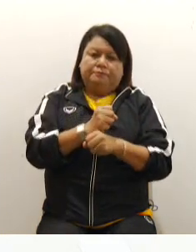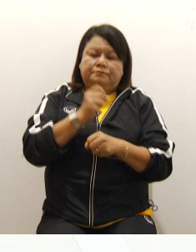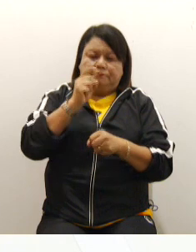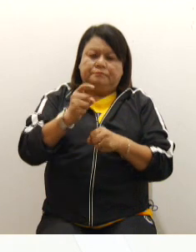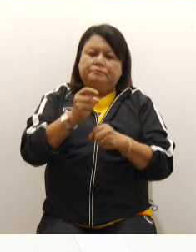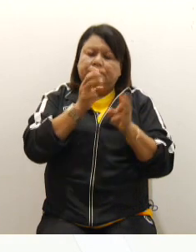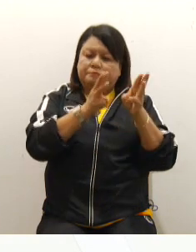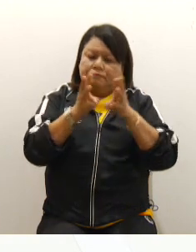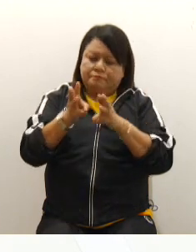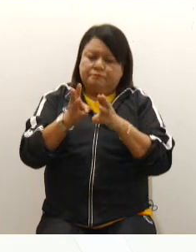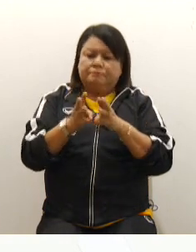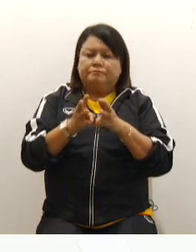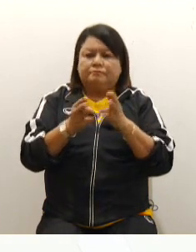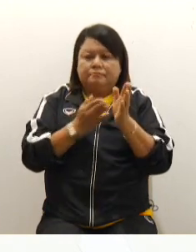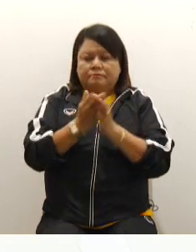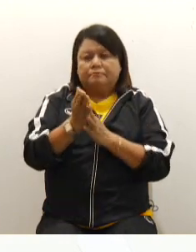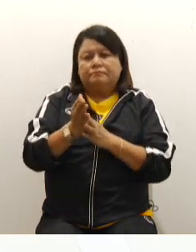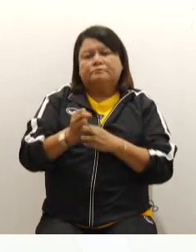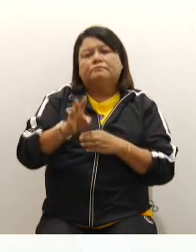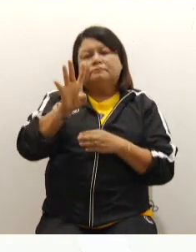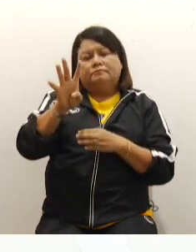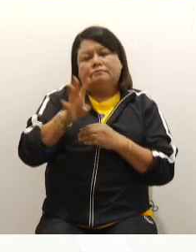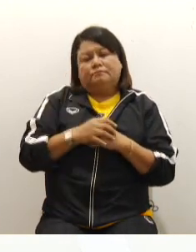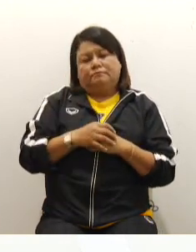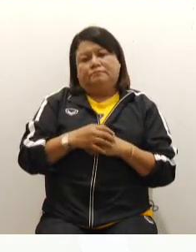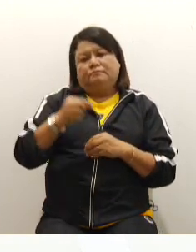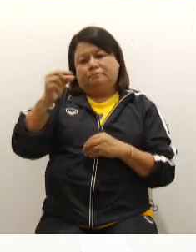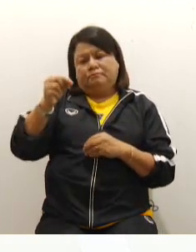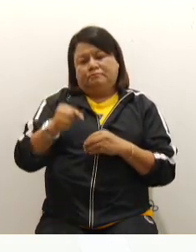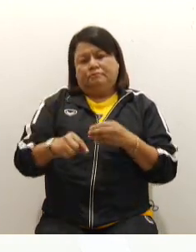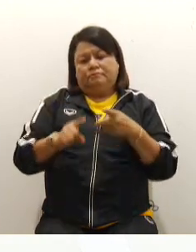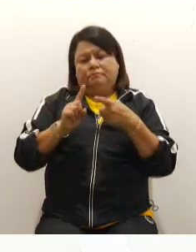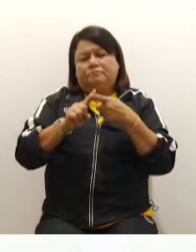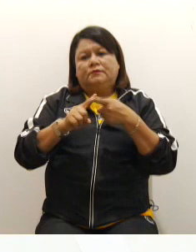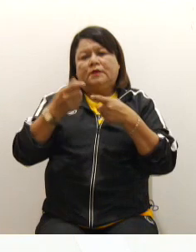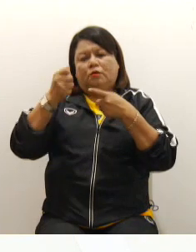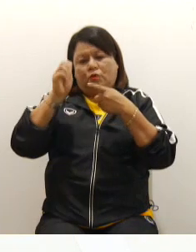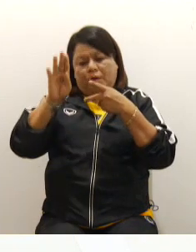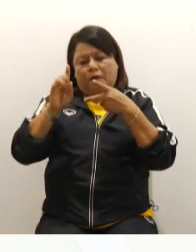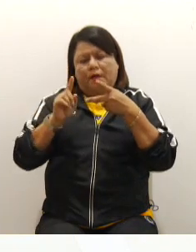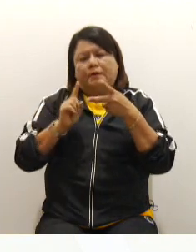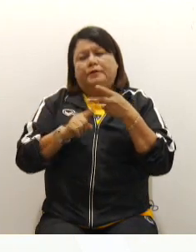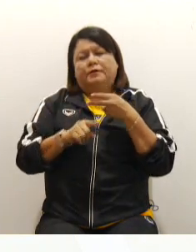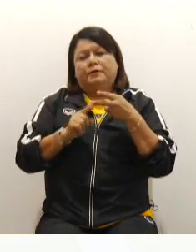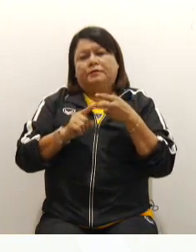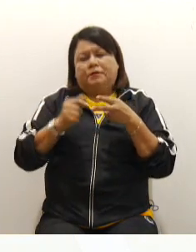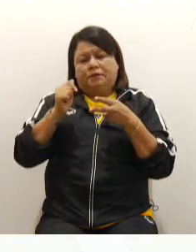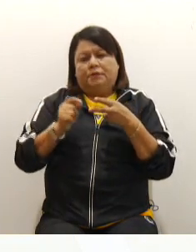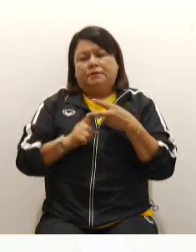วทางนะครับ 4G นะแนวทางแรกก็คือเรื่องของการออกแบบที่ดี Goose Laboratory Design นั่นหมายความ